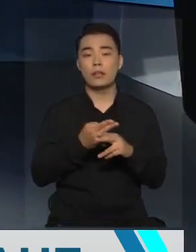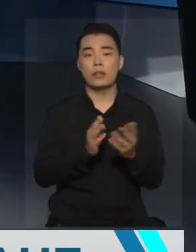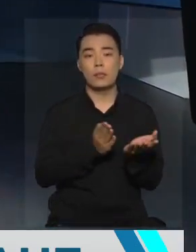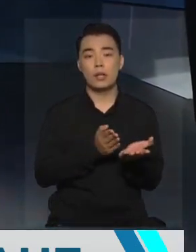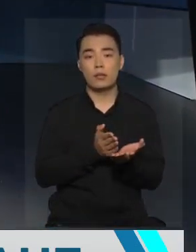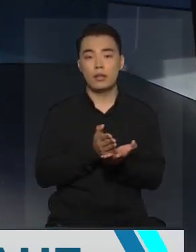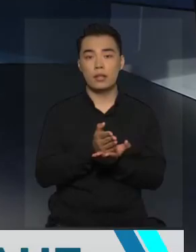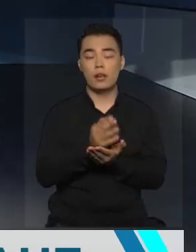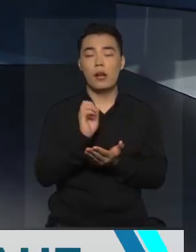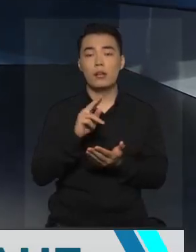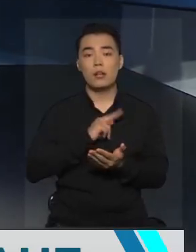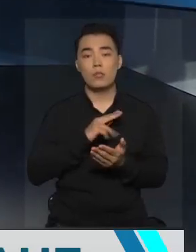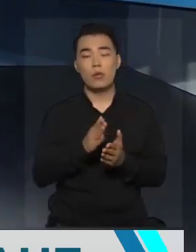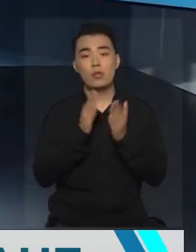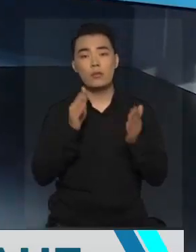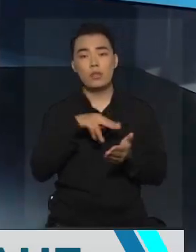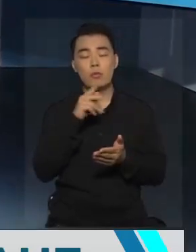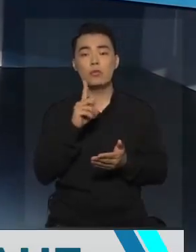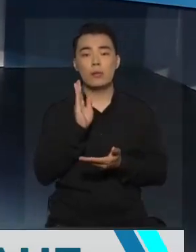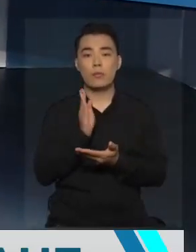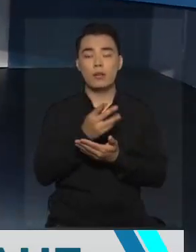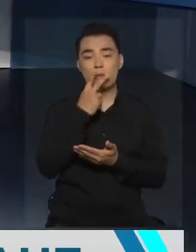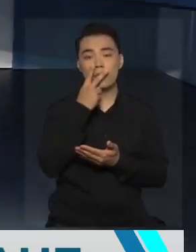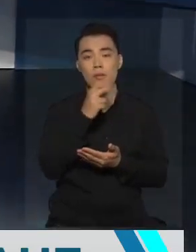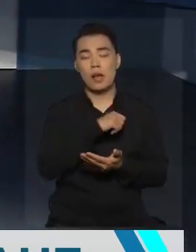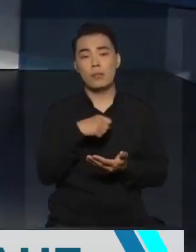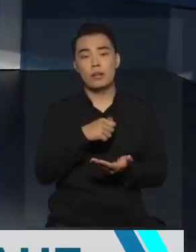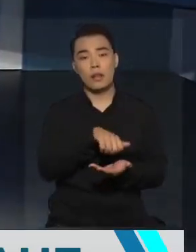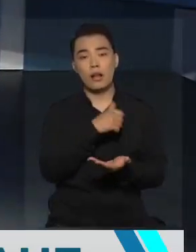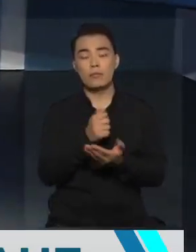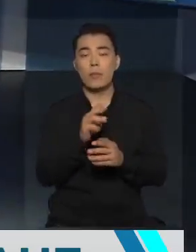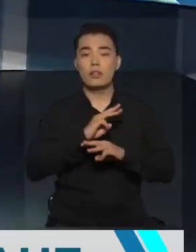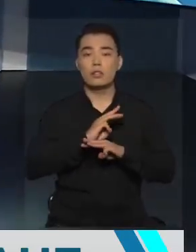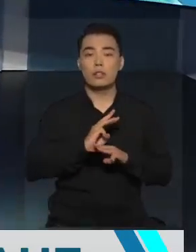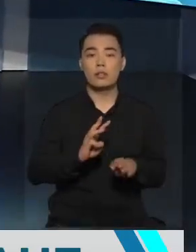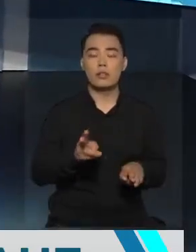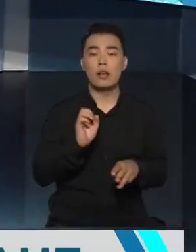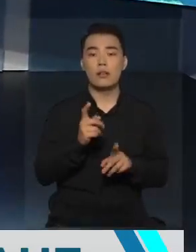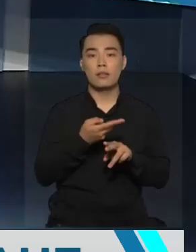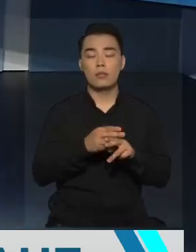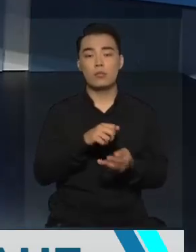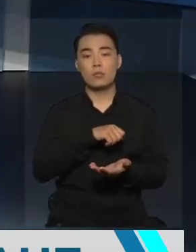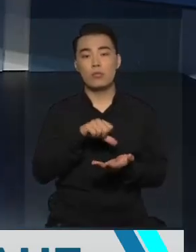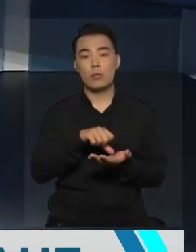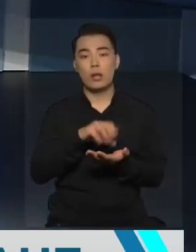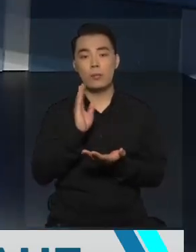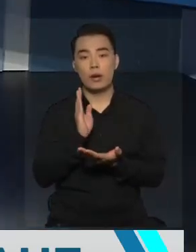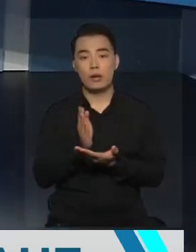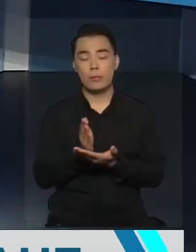И отдельное внимание хотелось бы уделить обновленному составу Мажилиса, его роль в этом направлении.